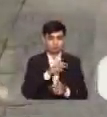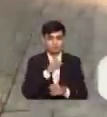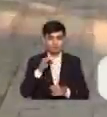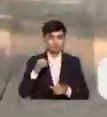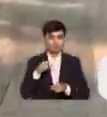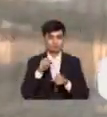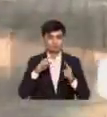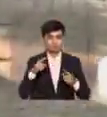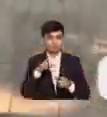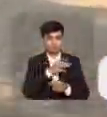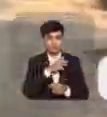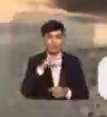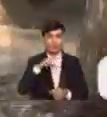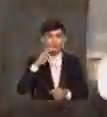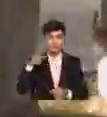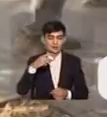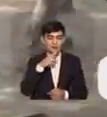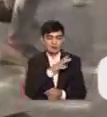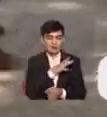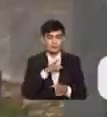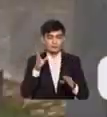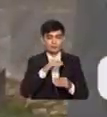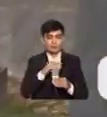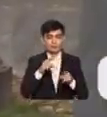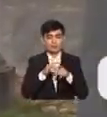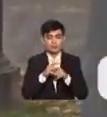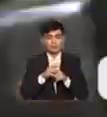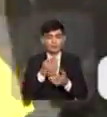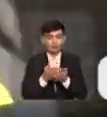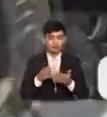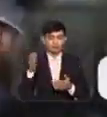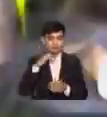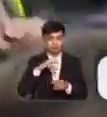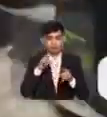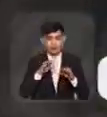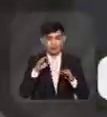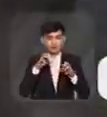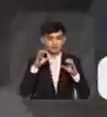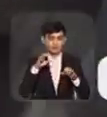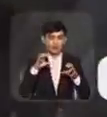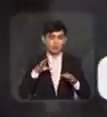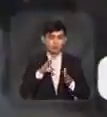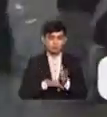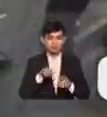сбора. Сегодня в МВД призвали граждан не поддаваться на провокационные призывы запрещенных организаций.